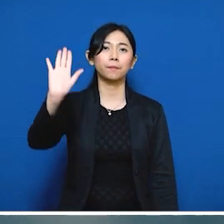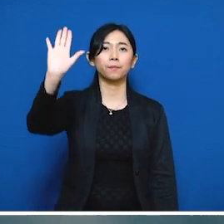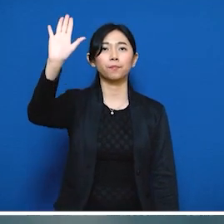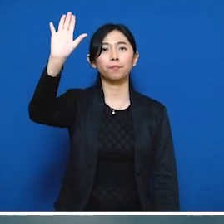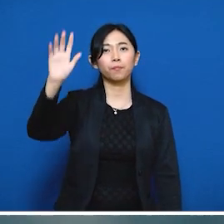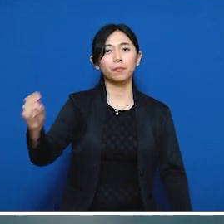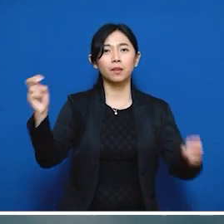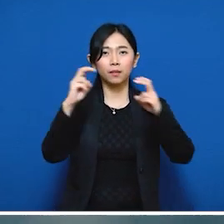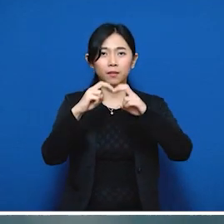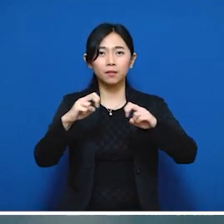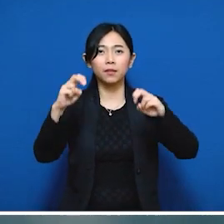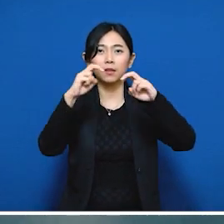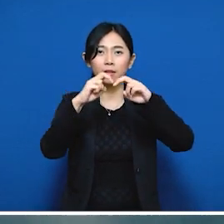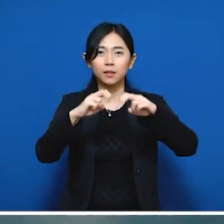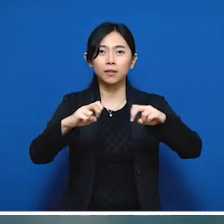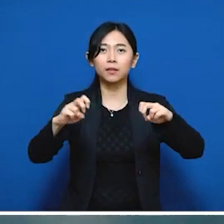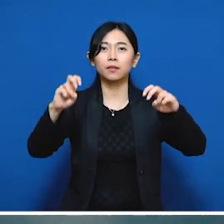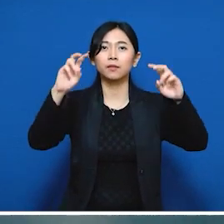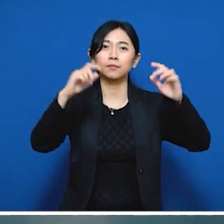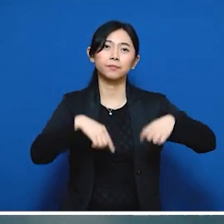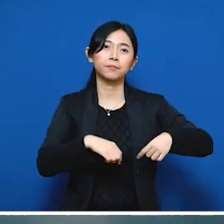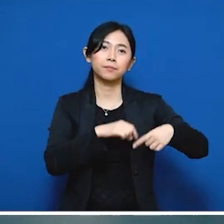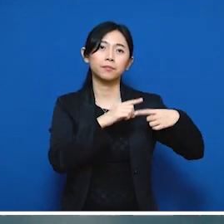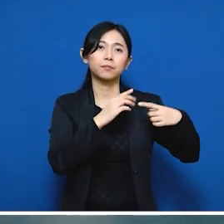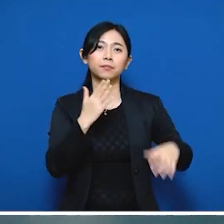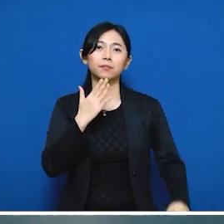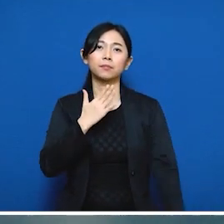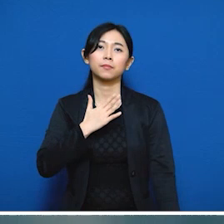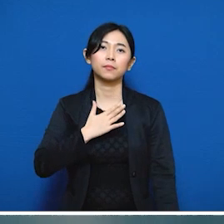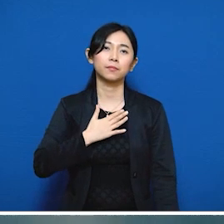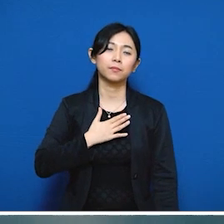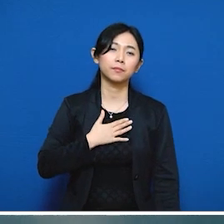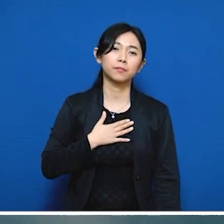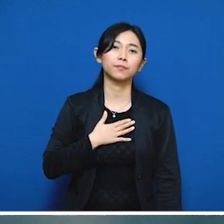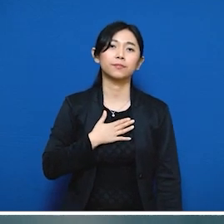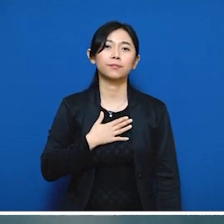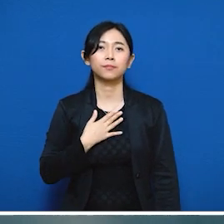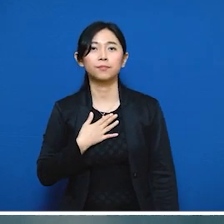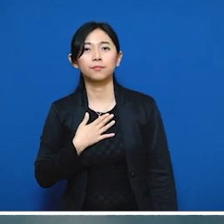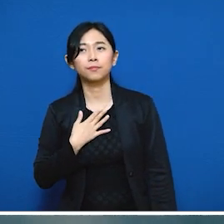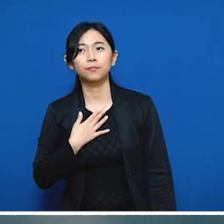Menyelidiki aku.